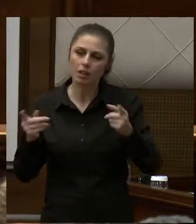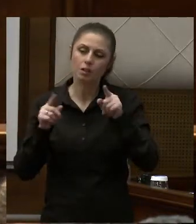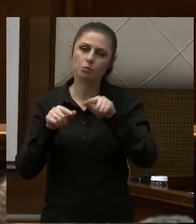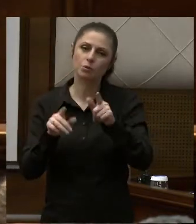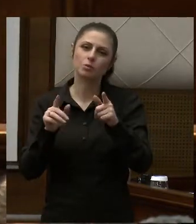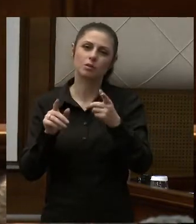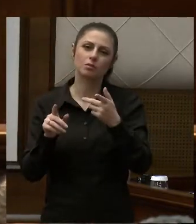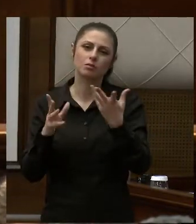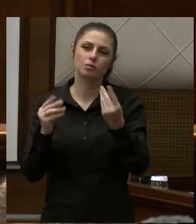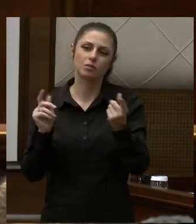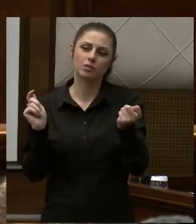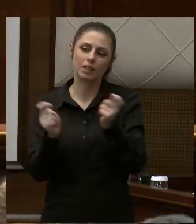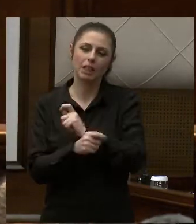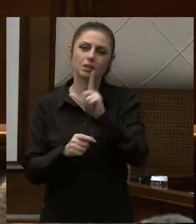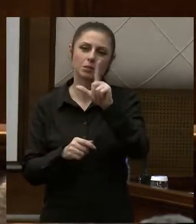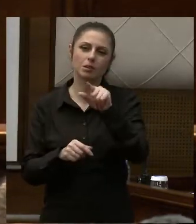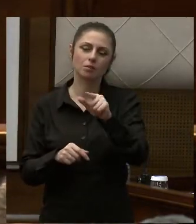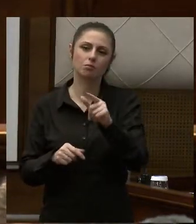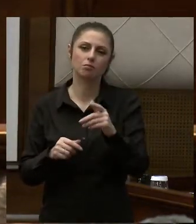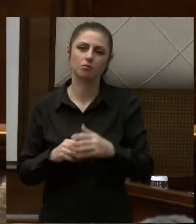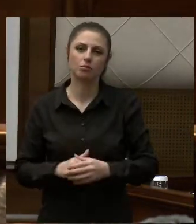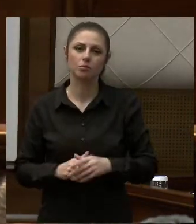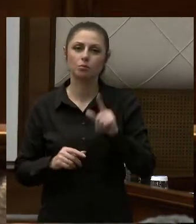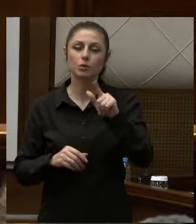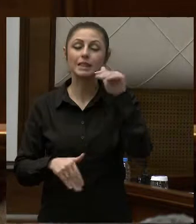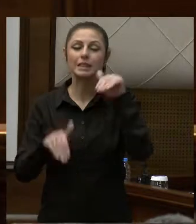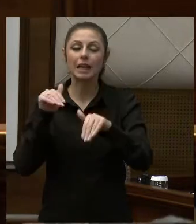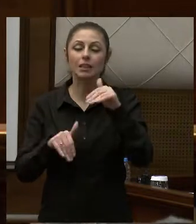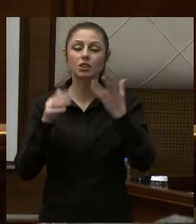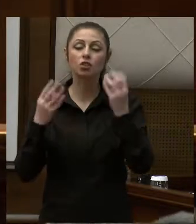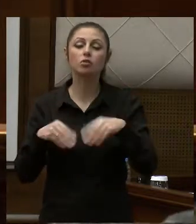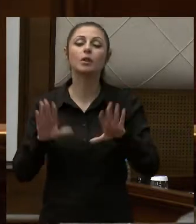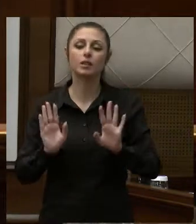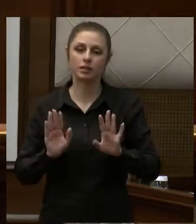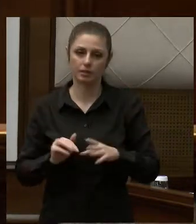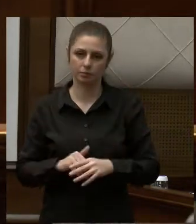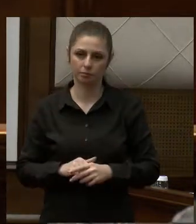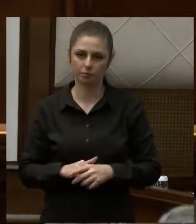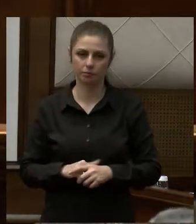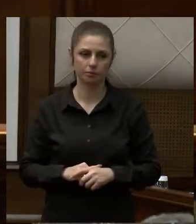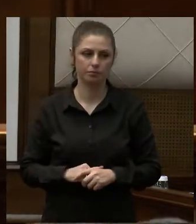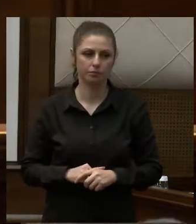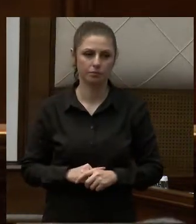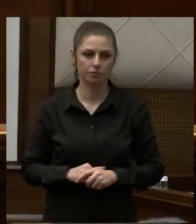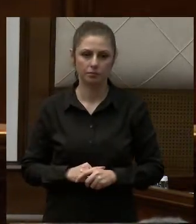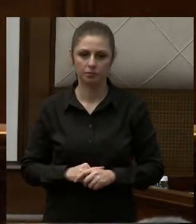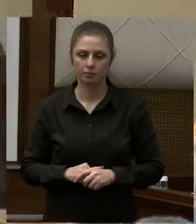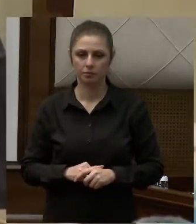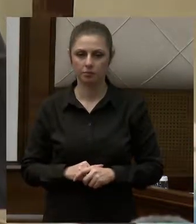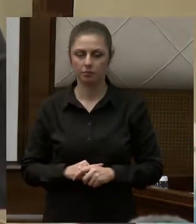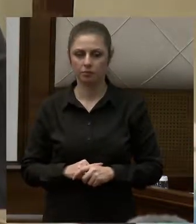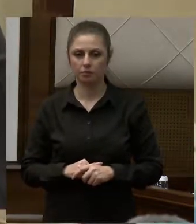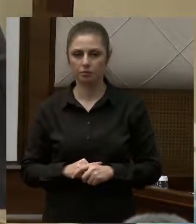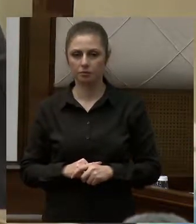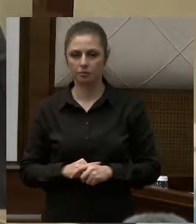bu çekmeceyi kurtaralım. Bunun siyaseti de olmaz Coşkun Bey'in dediği gibi. Buyurun.